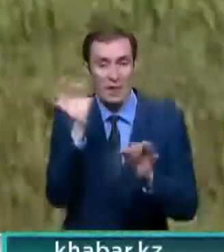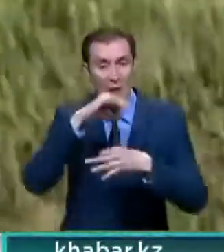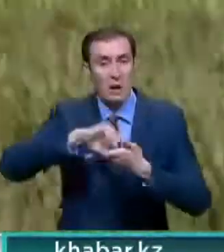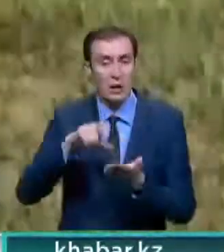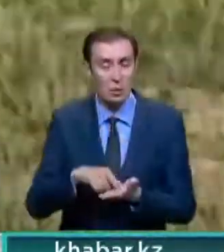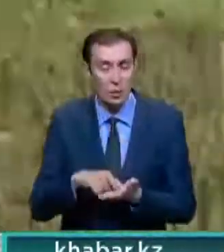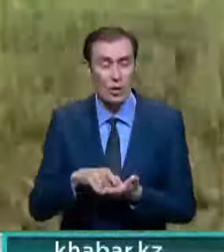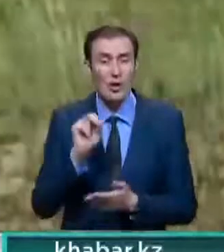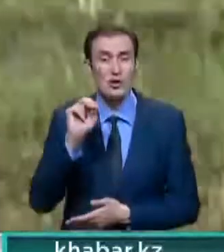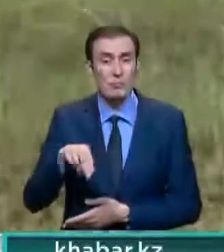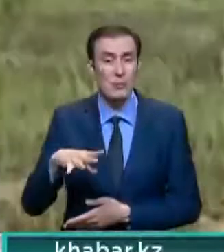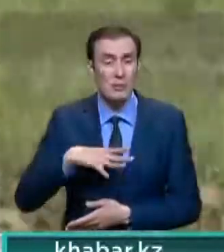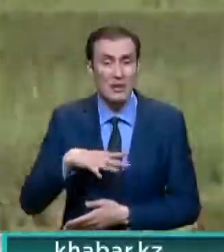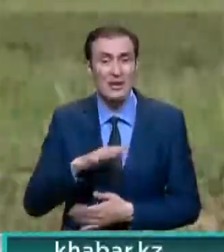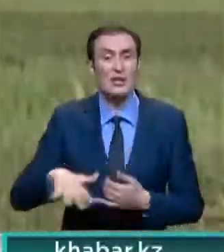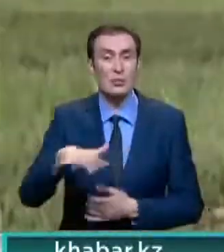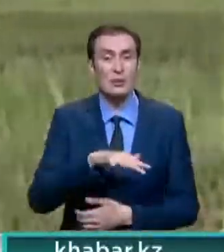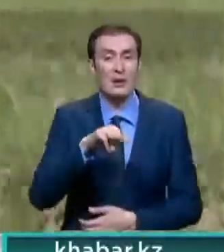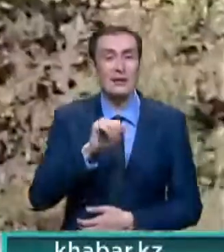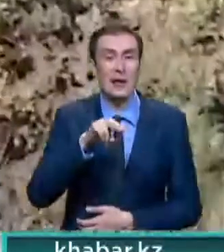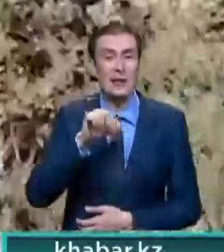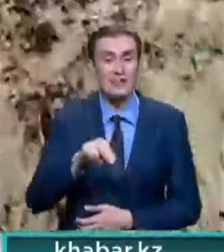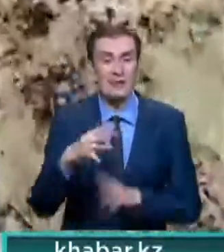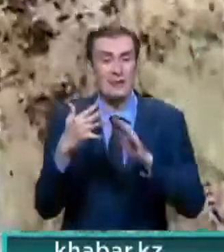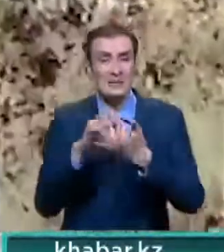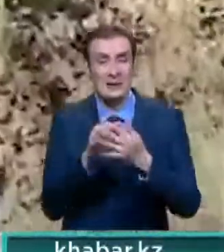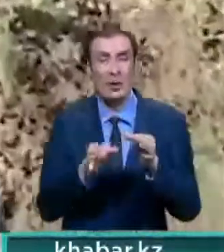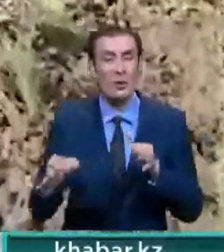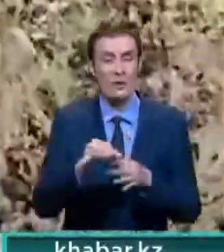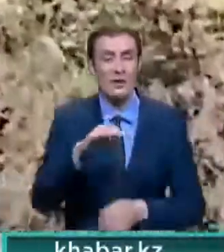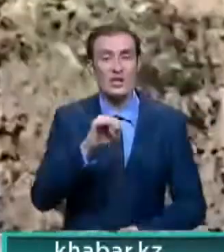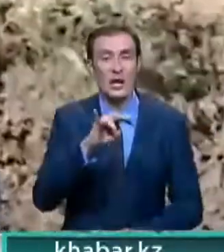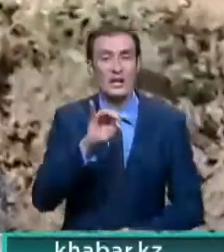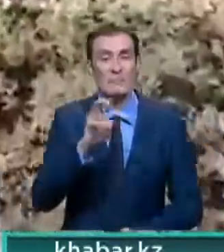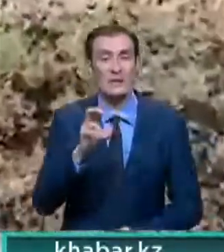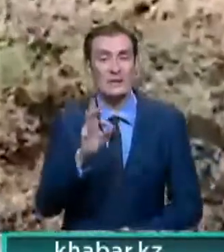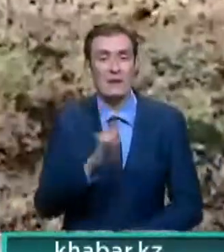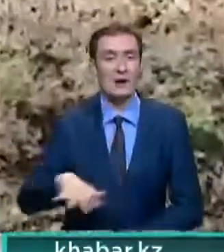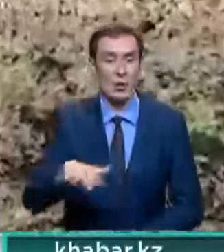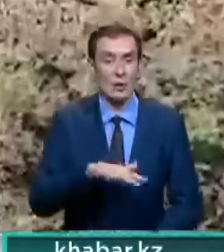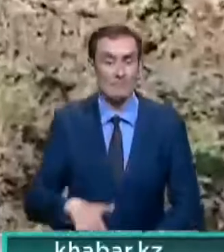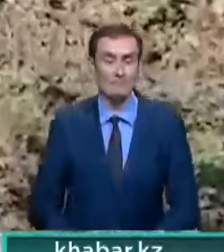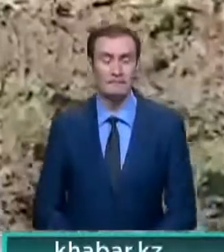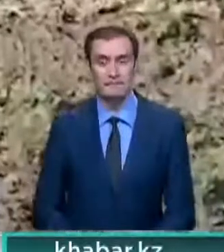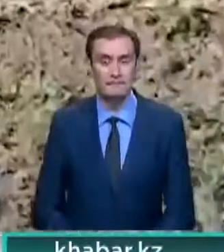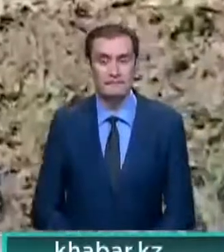лаборатории. ЧП произошло на территории Таловского сельского округа Жанибекского района.